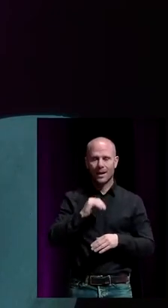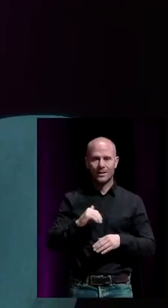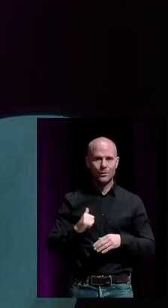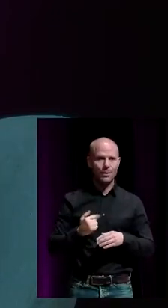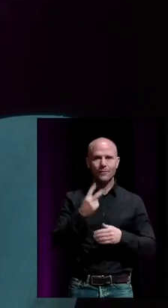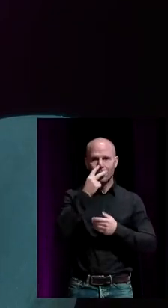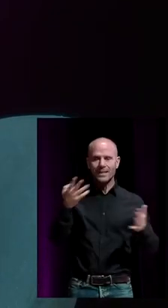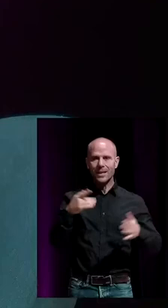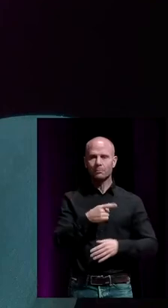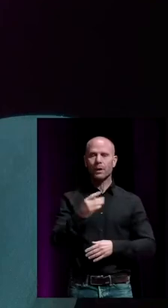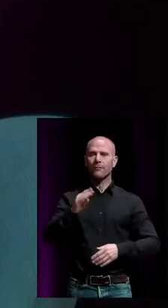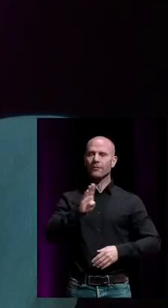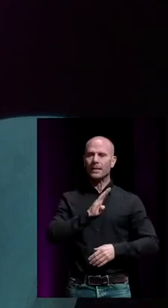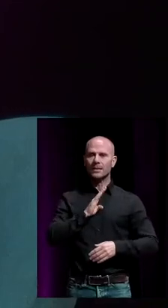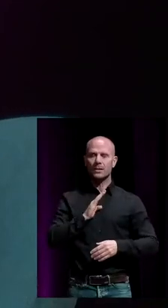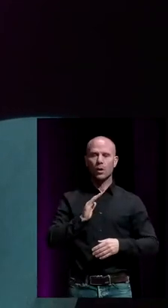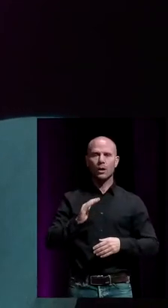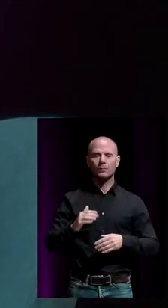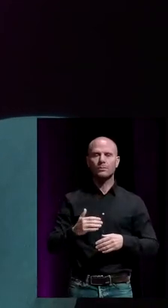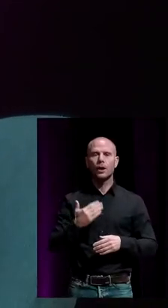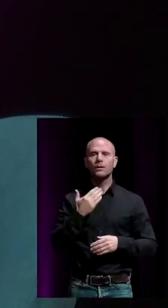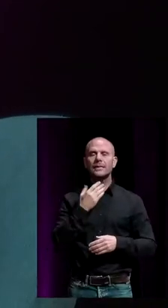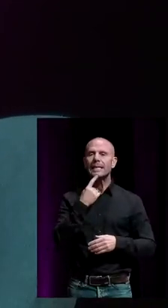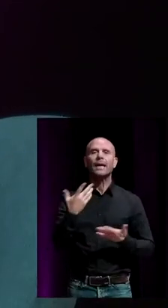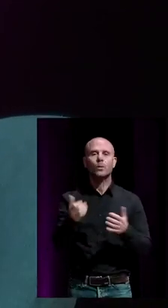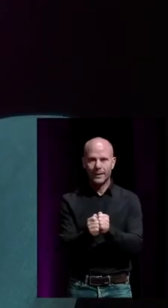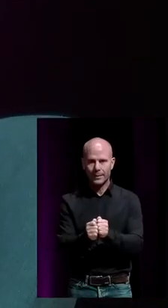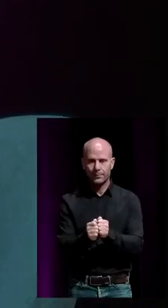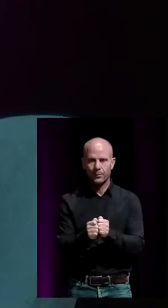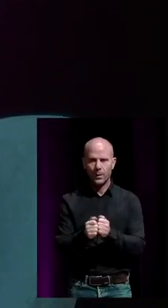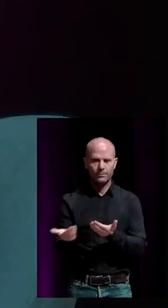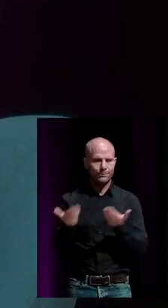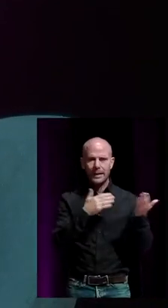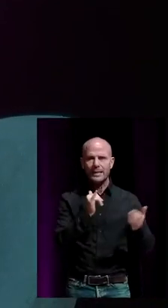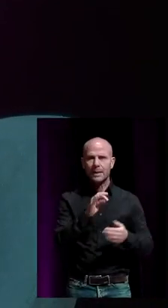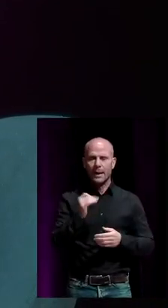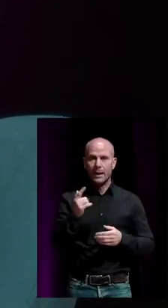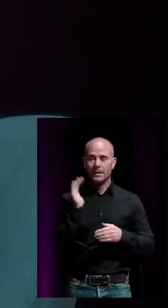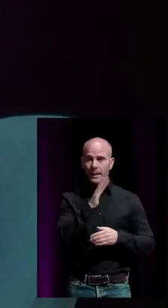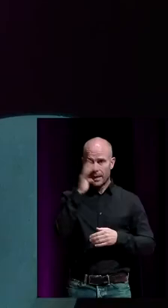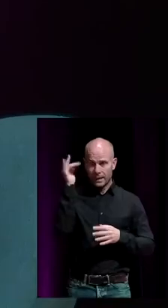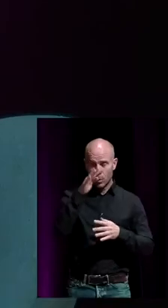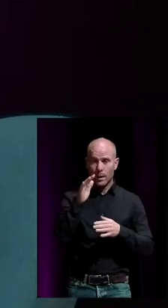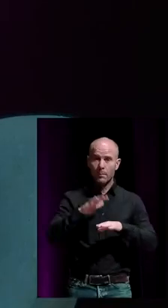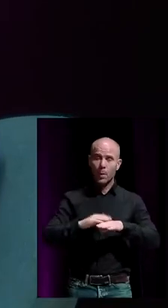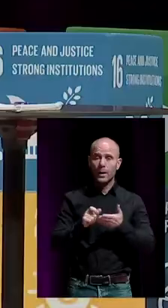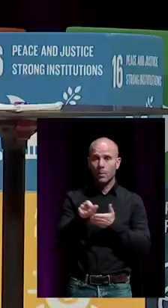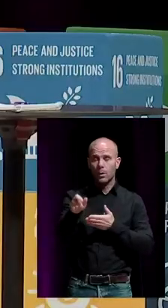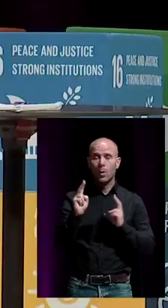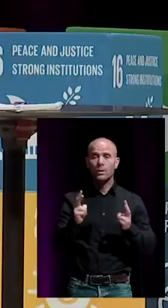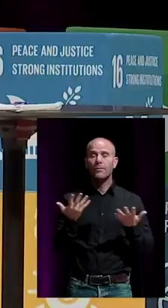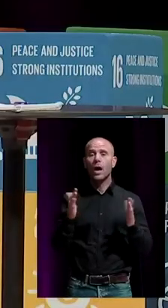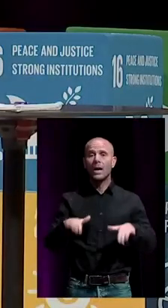hörd. Så jag skulle vilja be Isabelle att ge några reflektioner kring rapporten och det som har sagts idag.